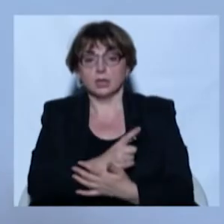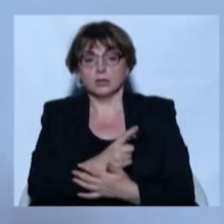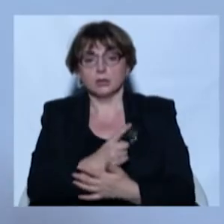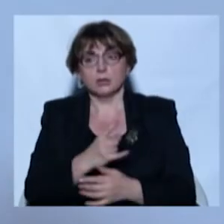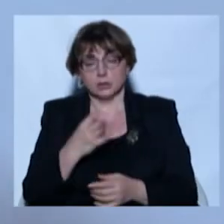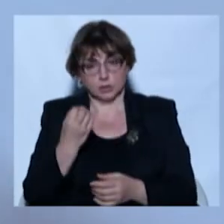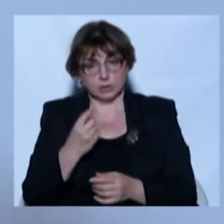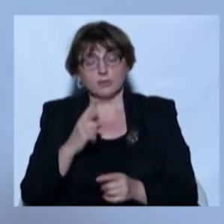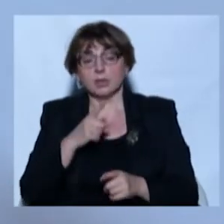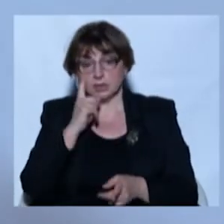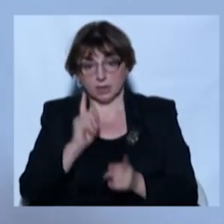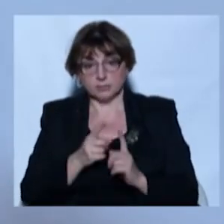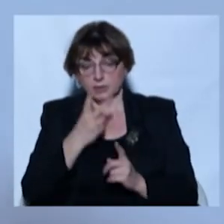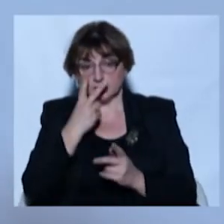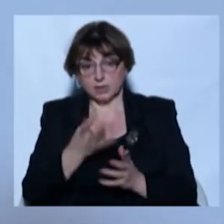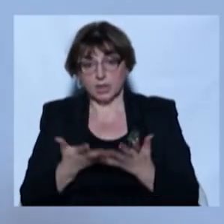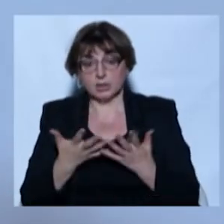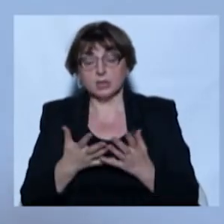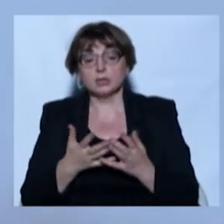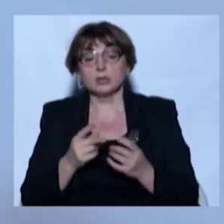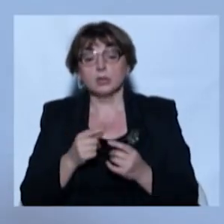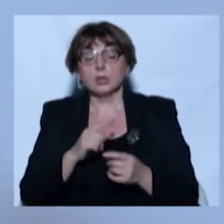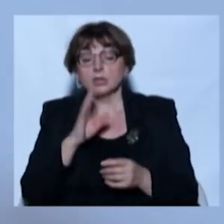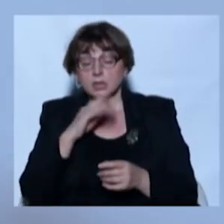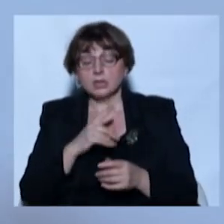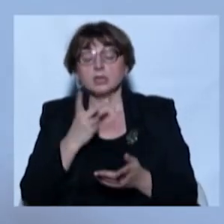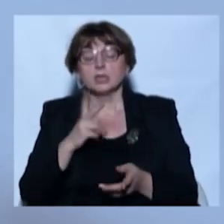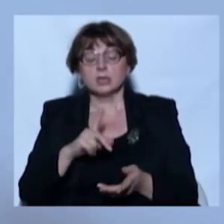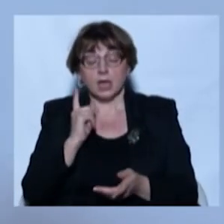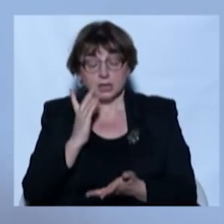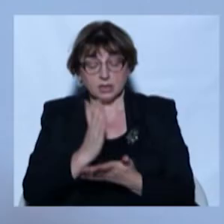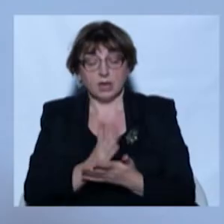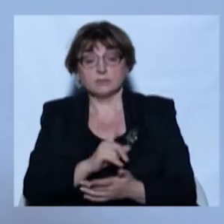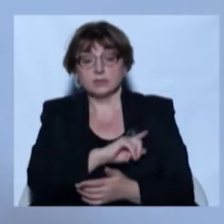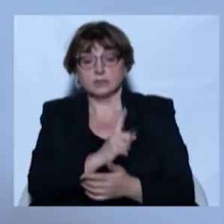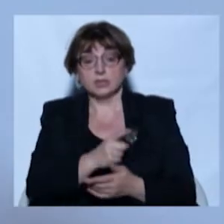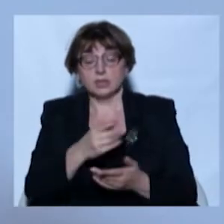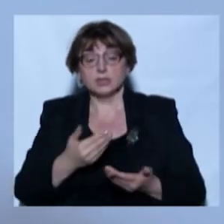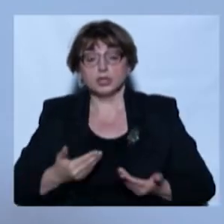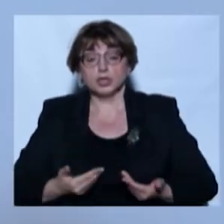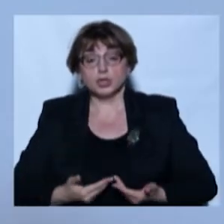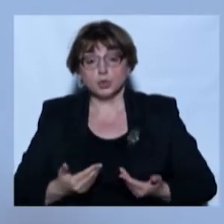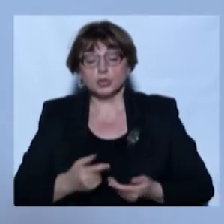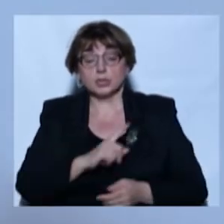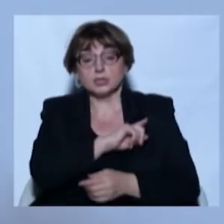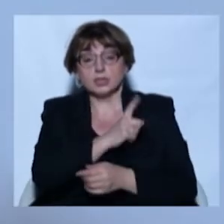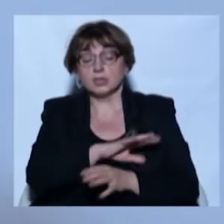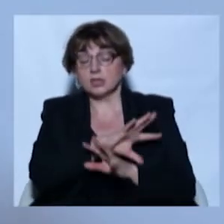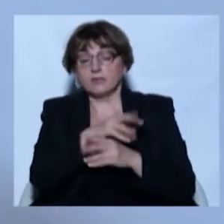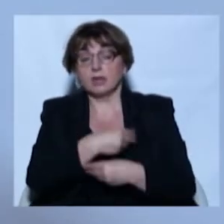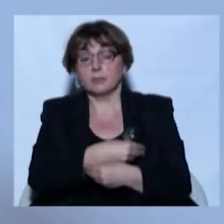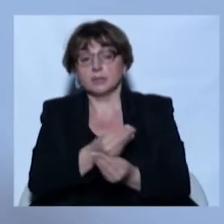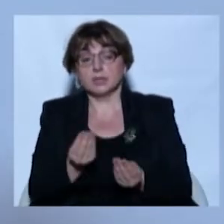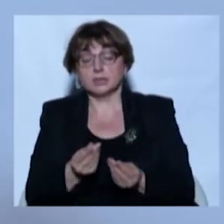კიდევ ერთხელ დარწმუნდით იმაში, რომ წყალს ნამდვილად აქვს ძალა და ის სიცოცხლის ძალას აძლევს